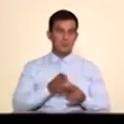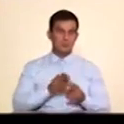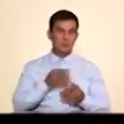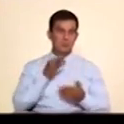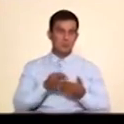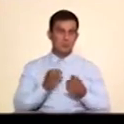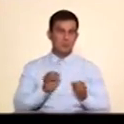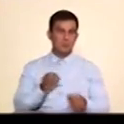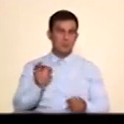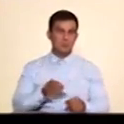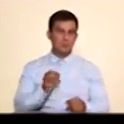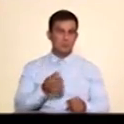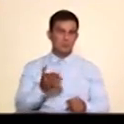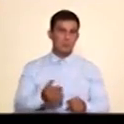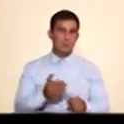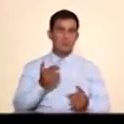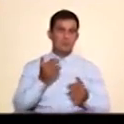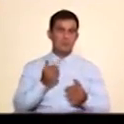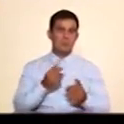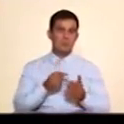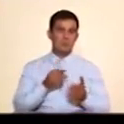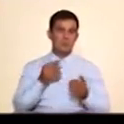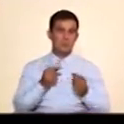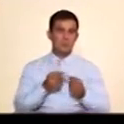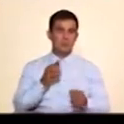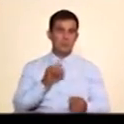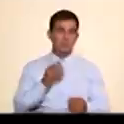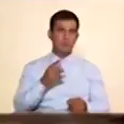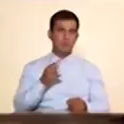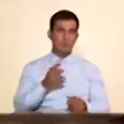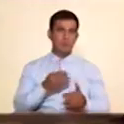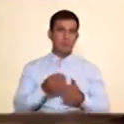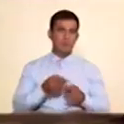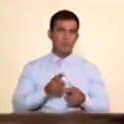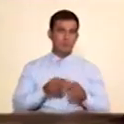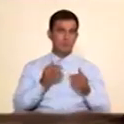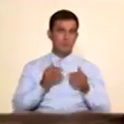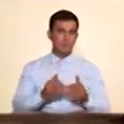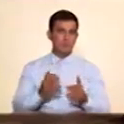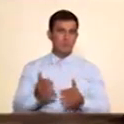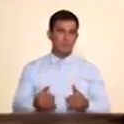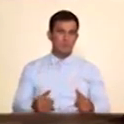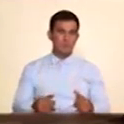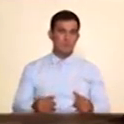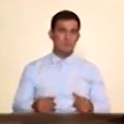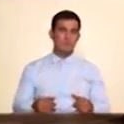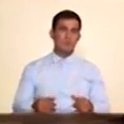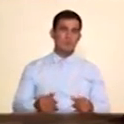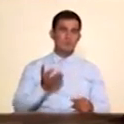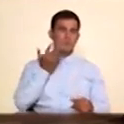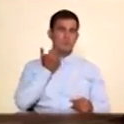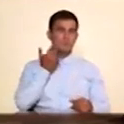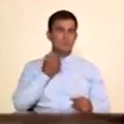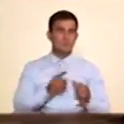olasiz. To'g'ri javob Tungin deb atalgan. Keyingi savolga o'taman. Qachondan